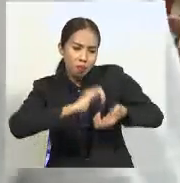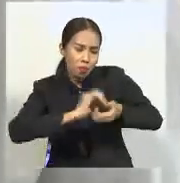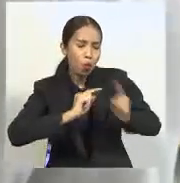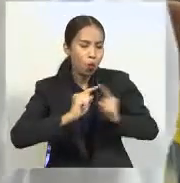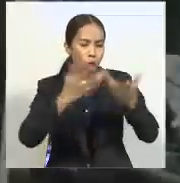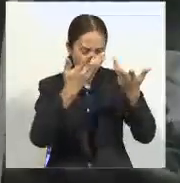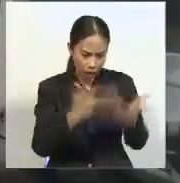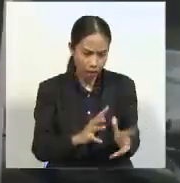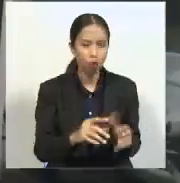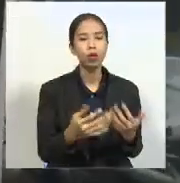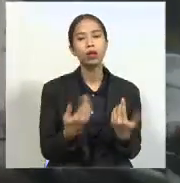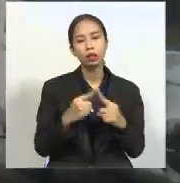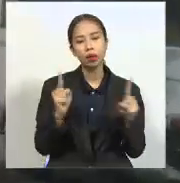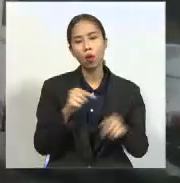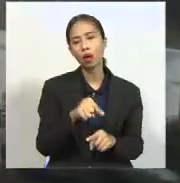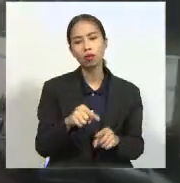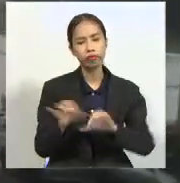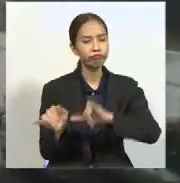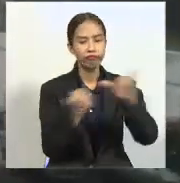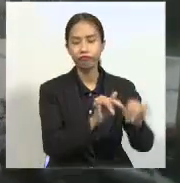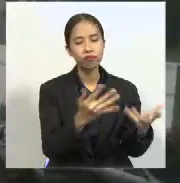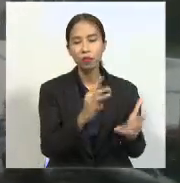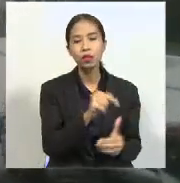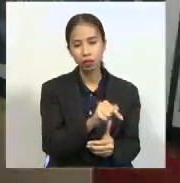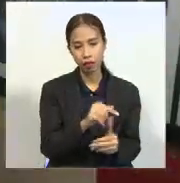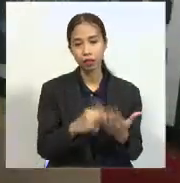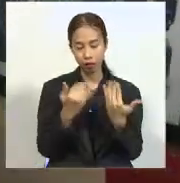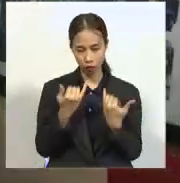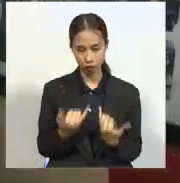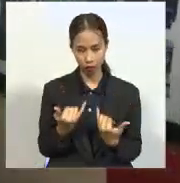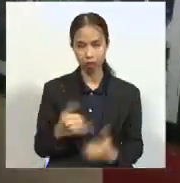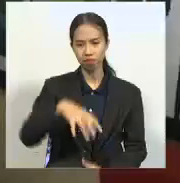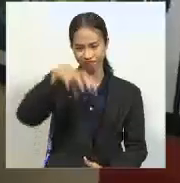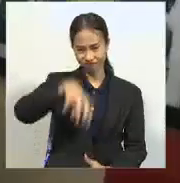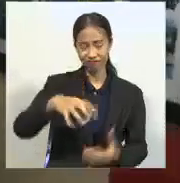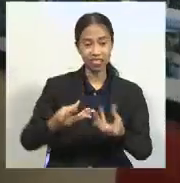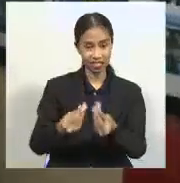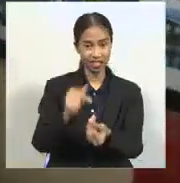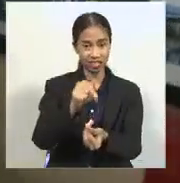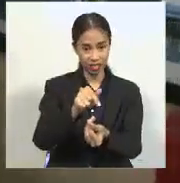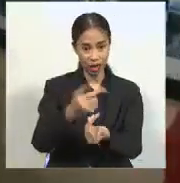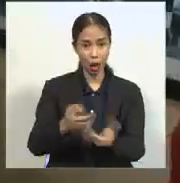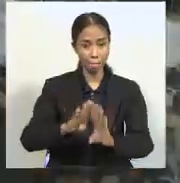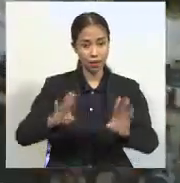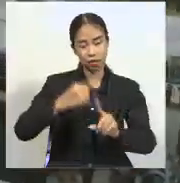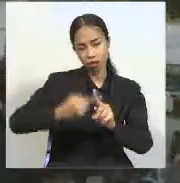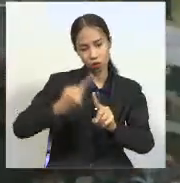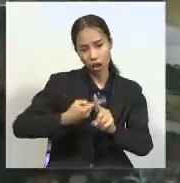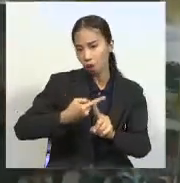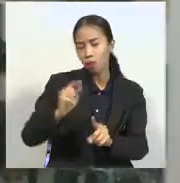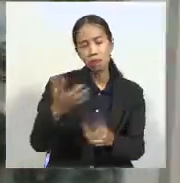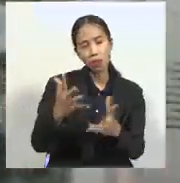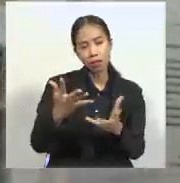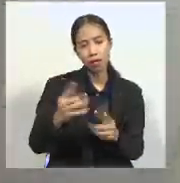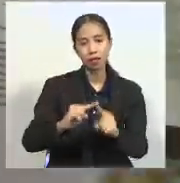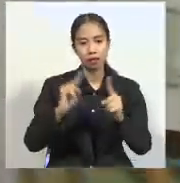ามาแล้วหลายครั้งแต่ก็ไม่ได้รับความร่วมมือนะครับอีกทั้งพื้นที่ตรงนี้ไม่ได้เปิดให้มีการเช่าที่ดินซึ่งขัด